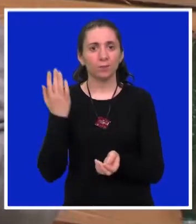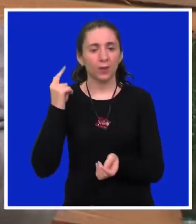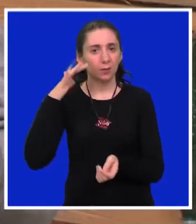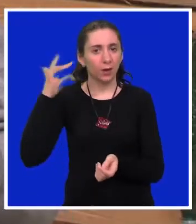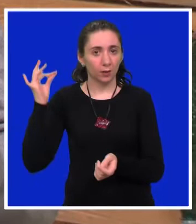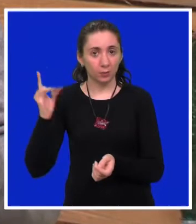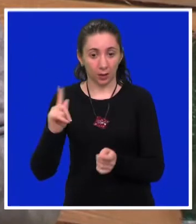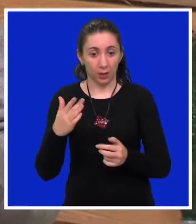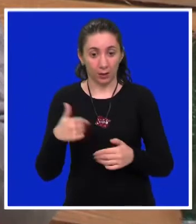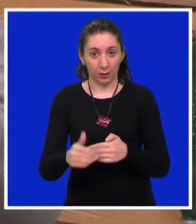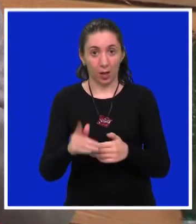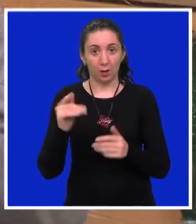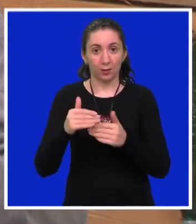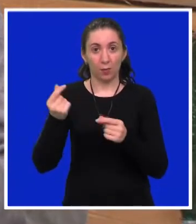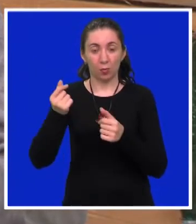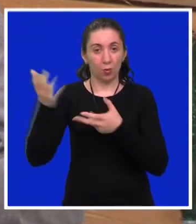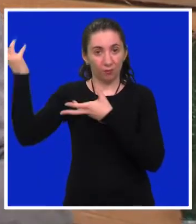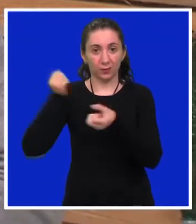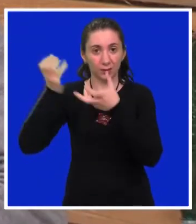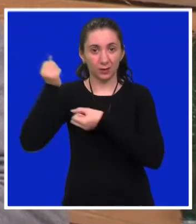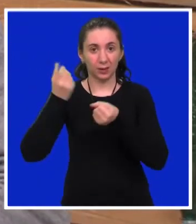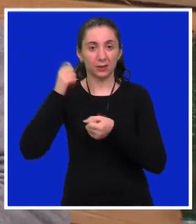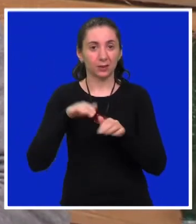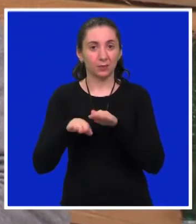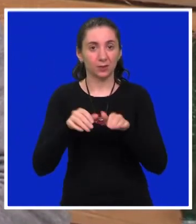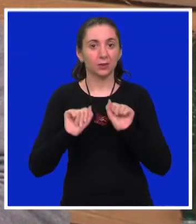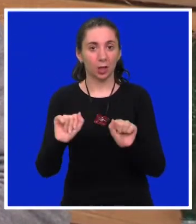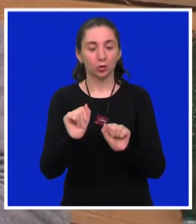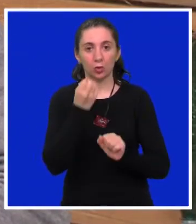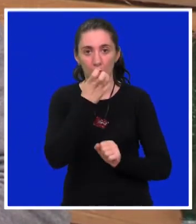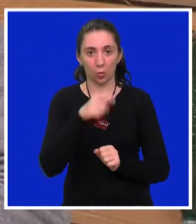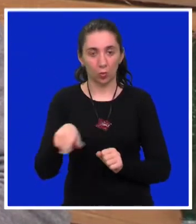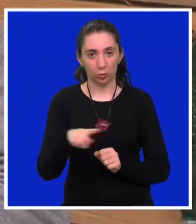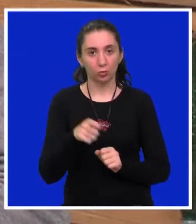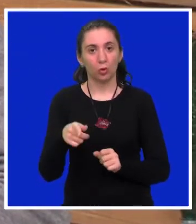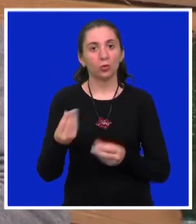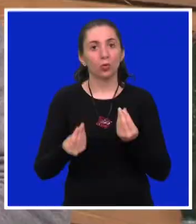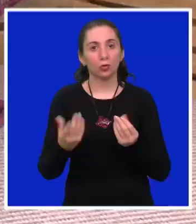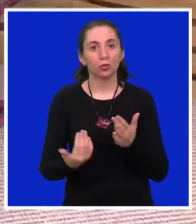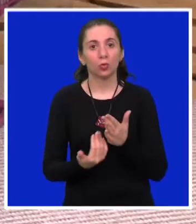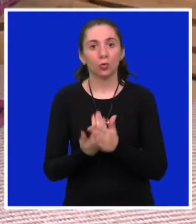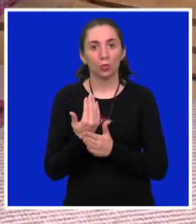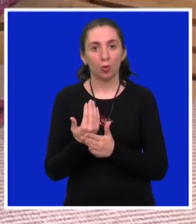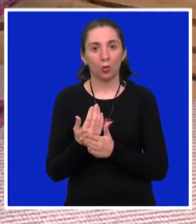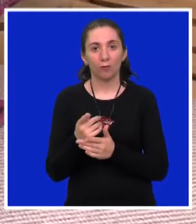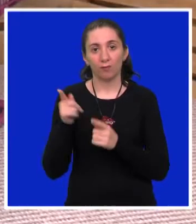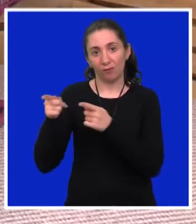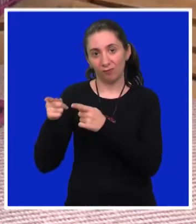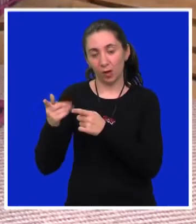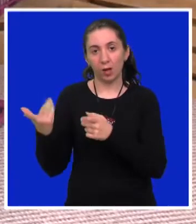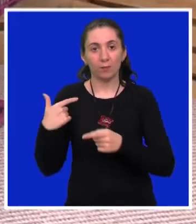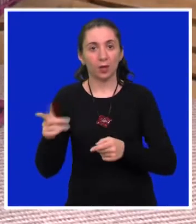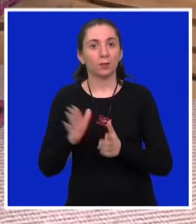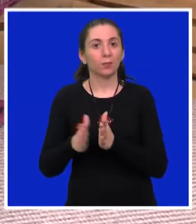je bila ideja i dalje nam je povući sredstva iz Ministarstva zaštite okoliša. I to je nešto što ne ovisi onda više toliko o vama,